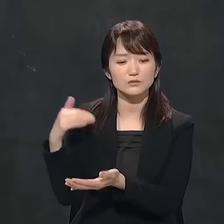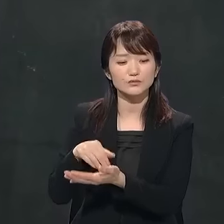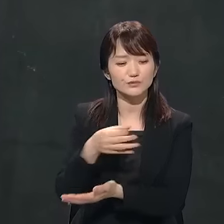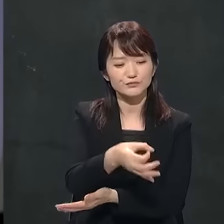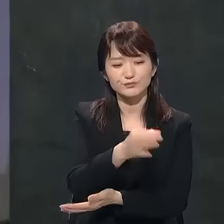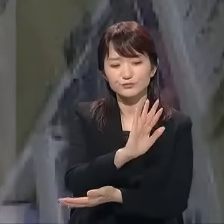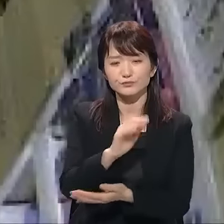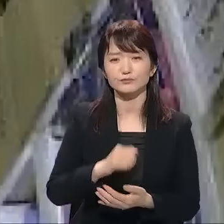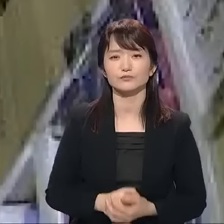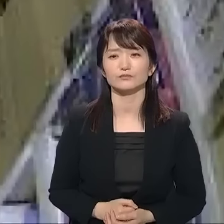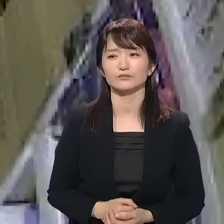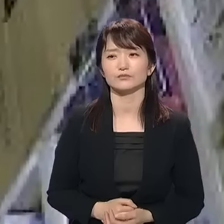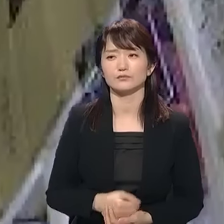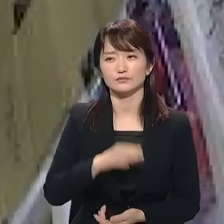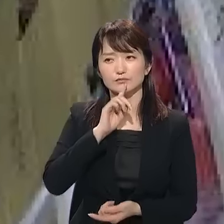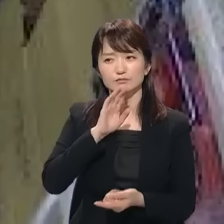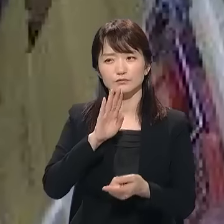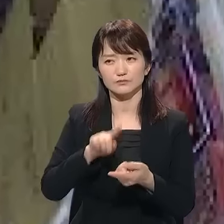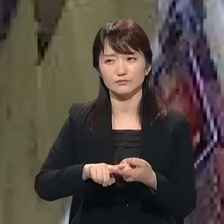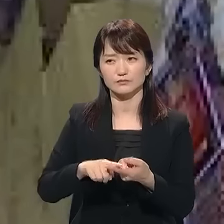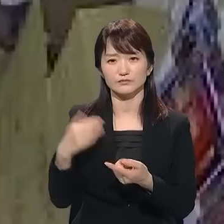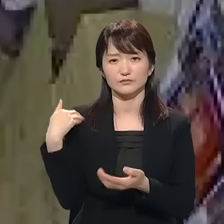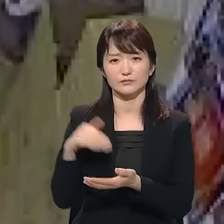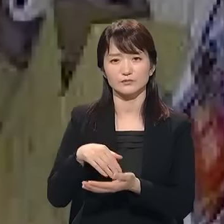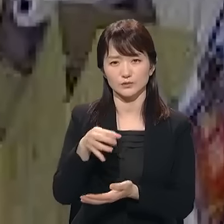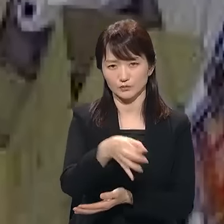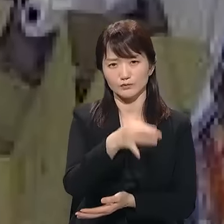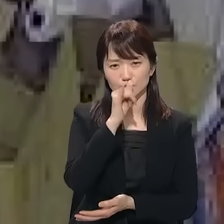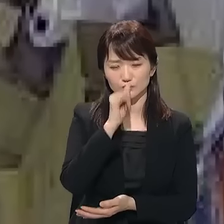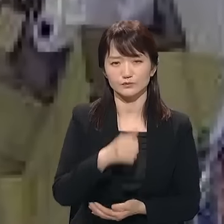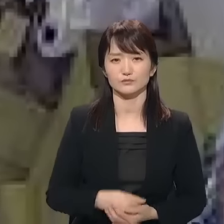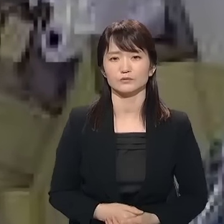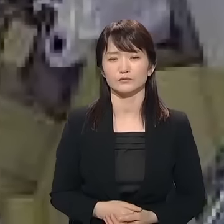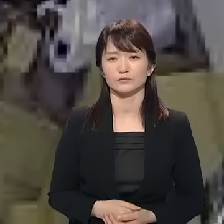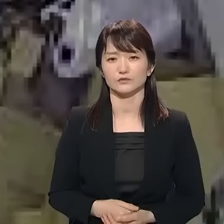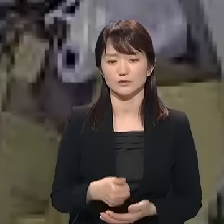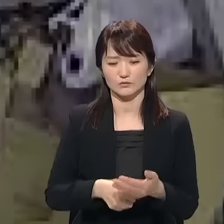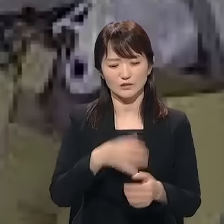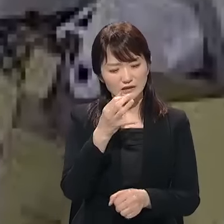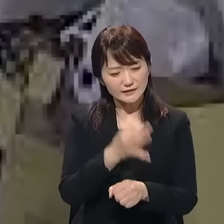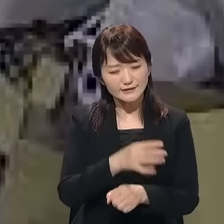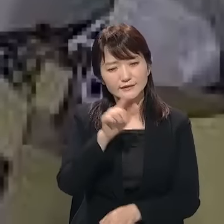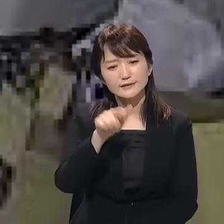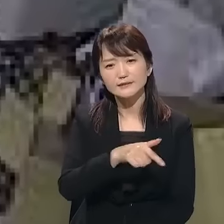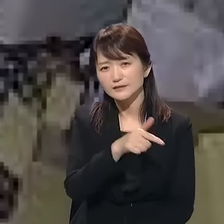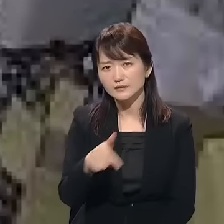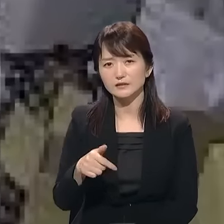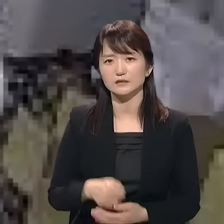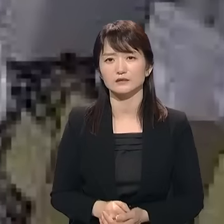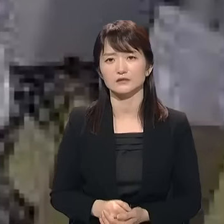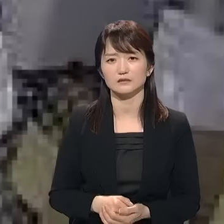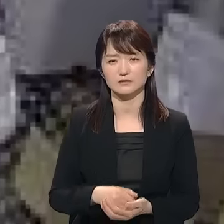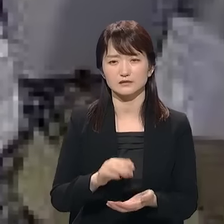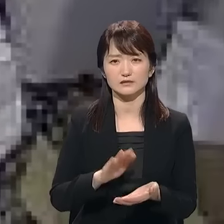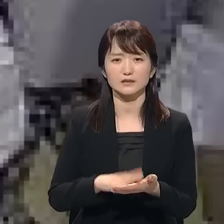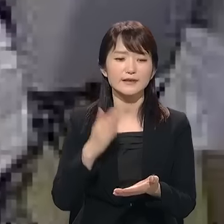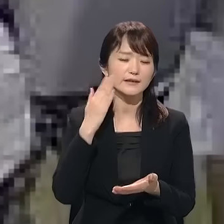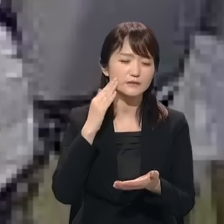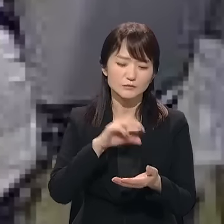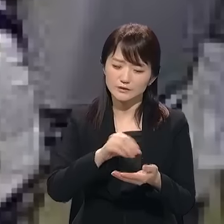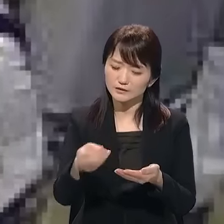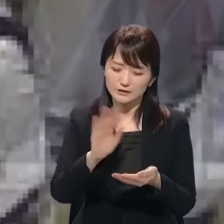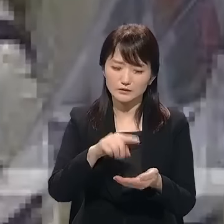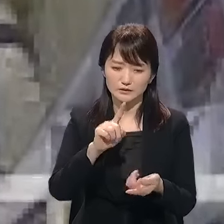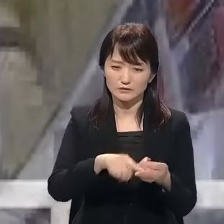요거 당연히 환불을 받을 수가 있습니다, 사실은. 자, 산 지 하루밖에 안 됐어요. 화장품 당연히 안 뜯었죠. 그대로